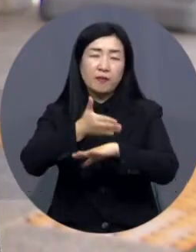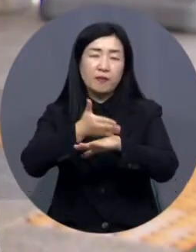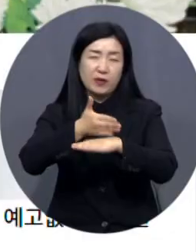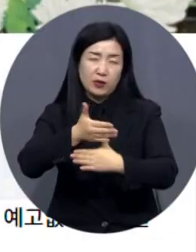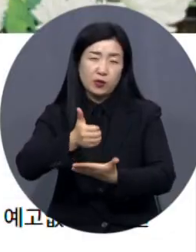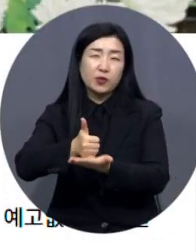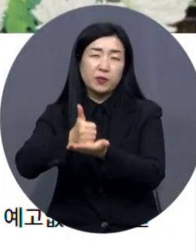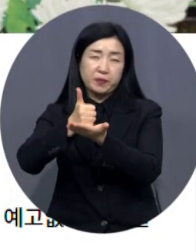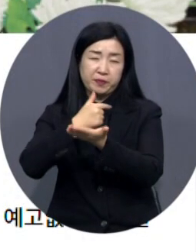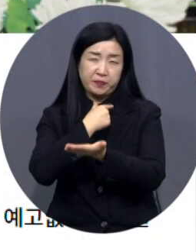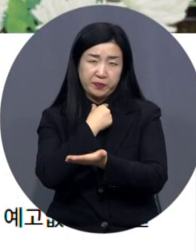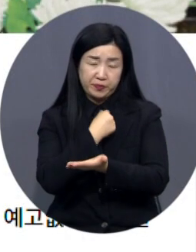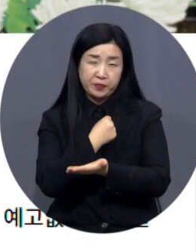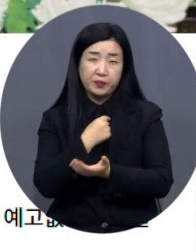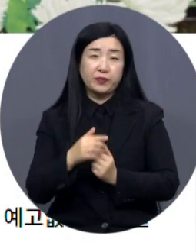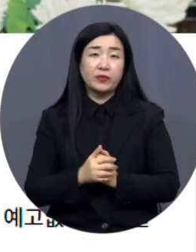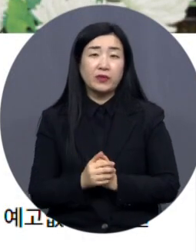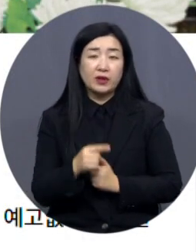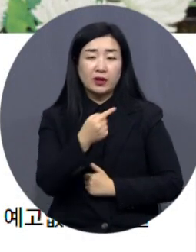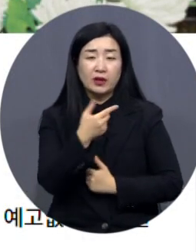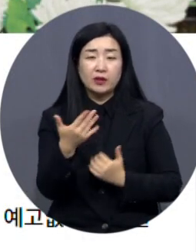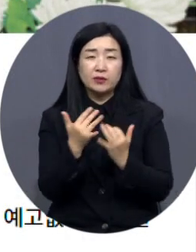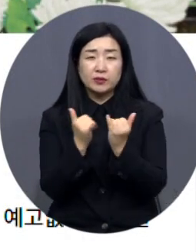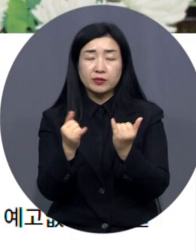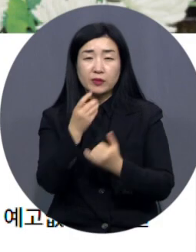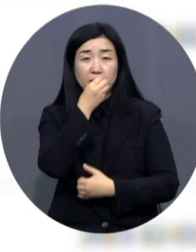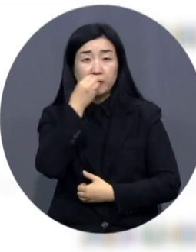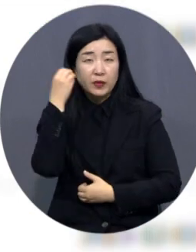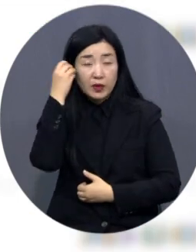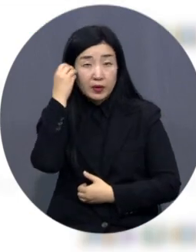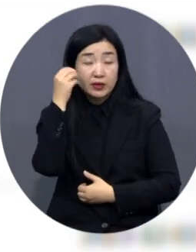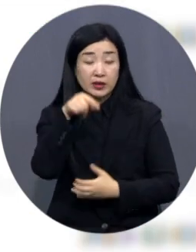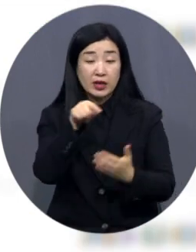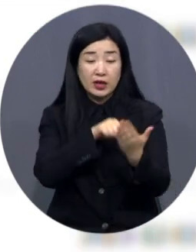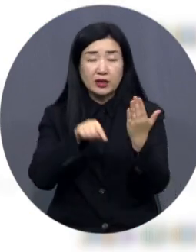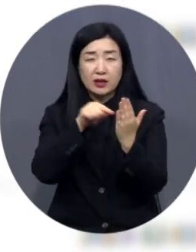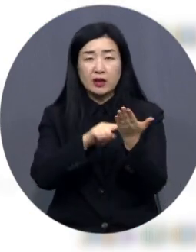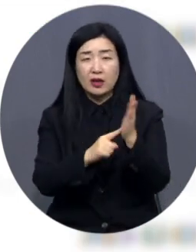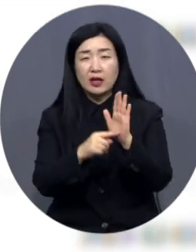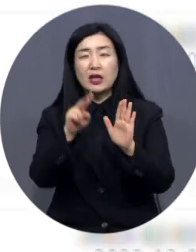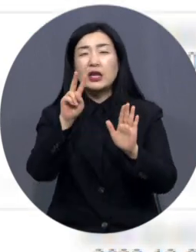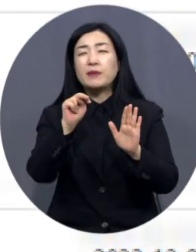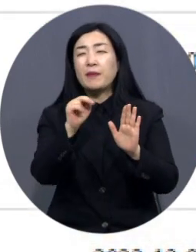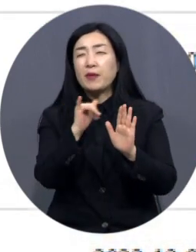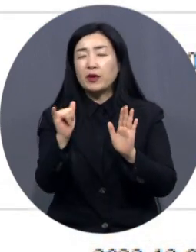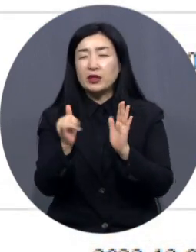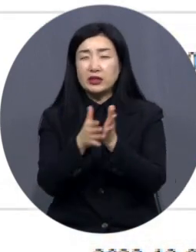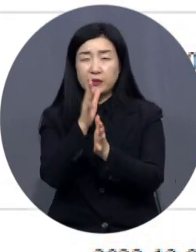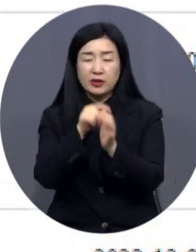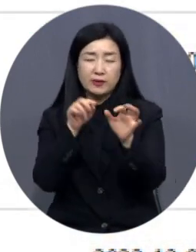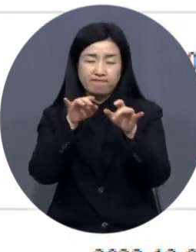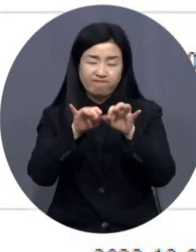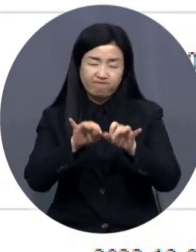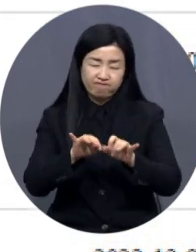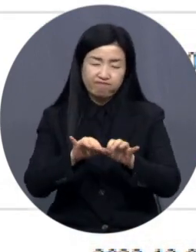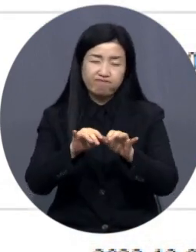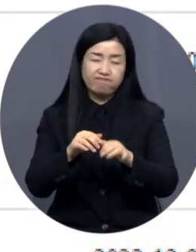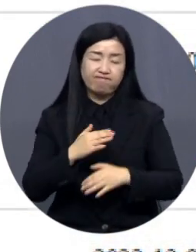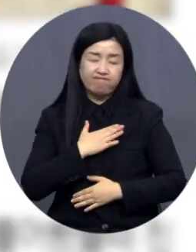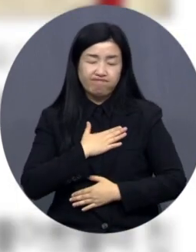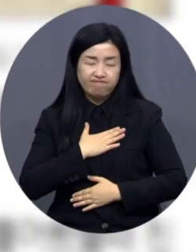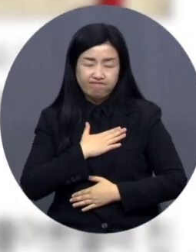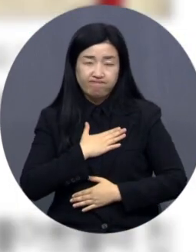마음입니다. 제주소방본부 홈페이지에 마련된 온라인 추모관에도 2만 명에 가까운 시민들이 방문해 고인을